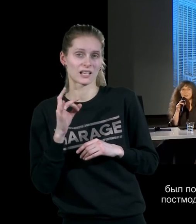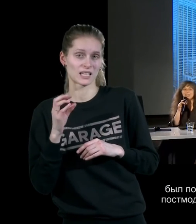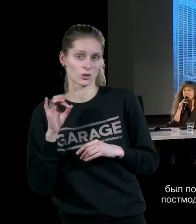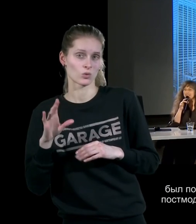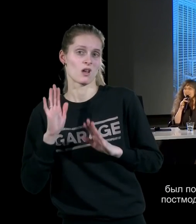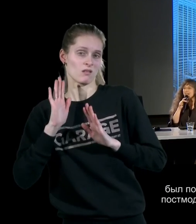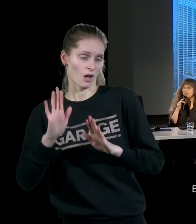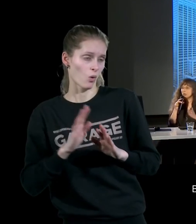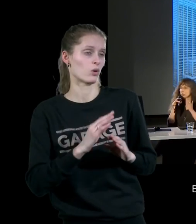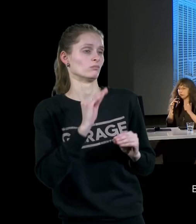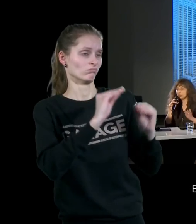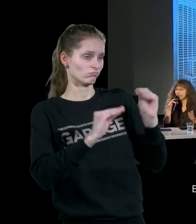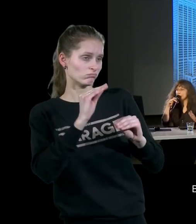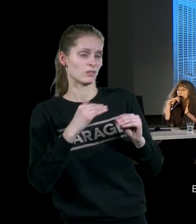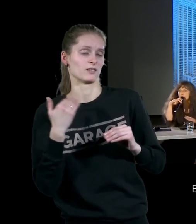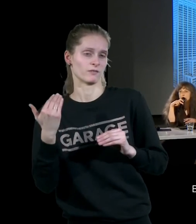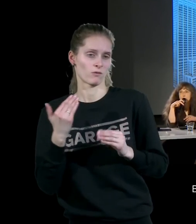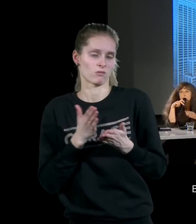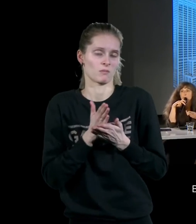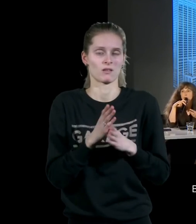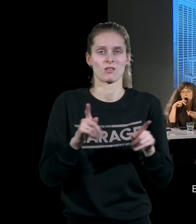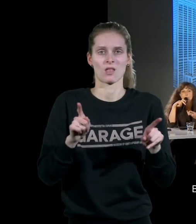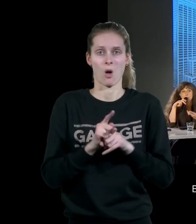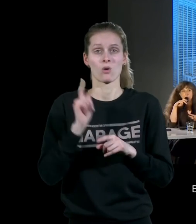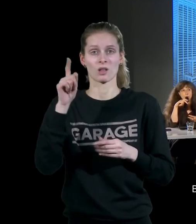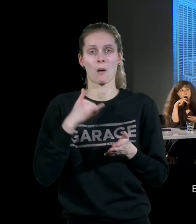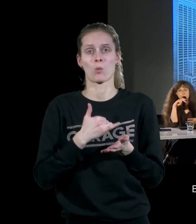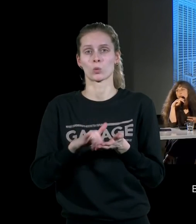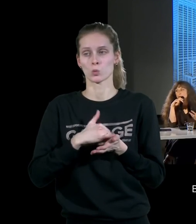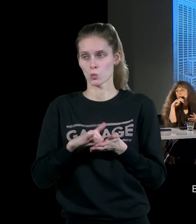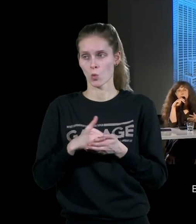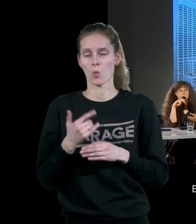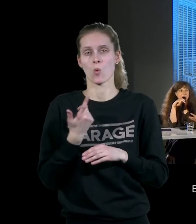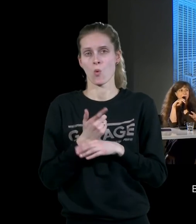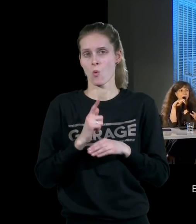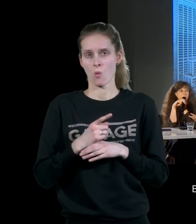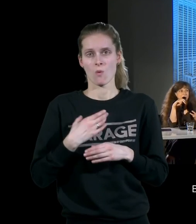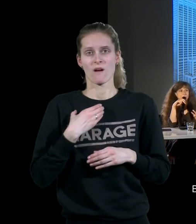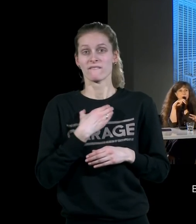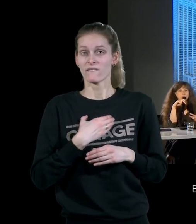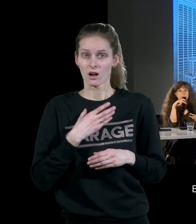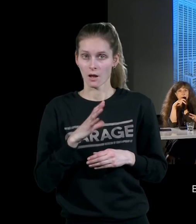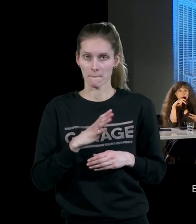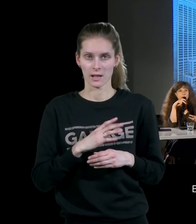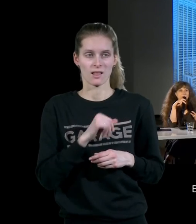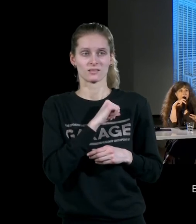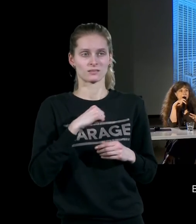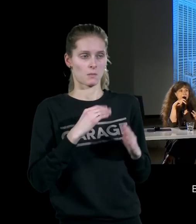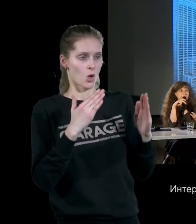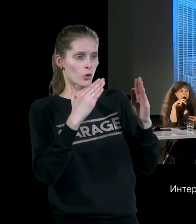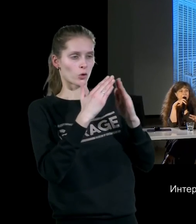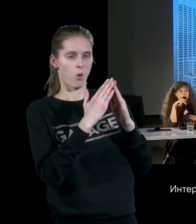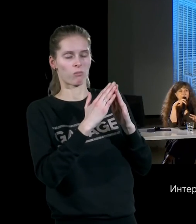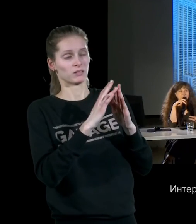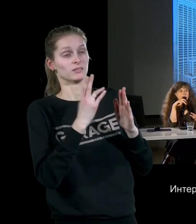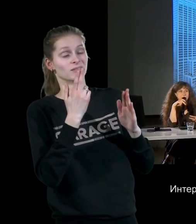отдельное примечание. Вот такое вот здание в Нью-Йорке, где очень важно было, что это не только само здание, но и интерьер.